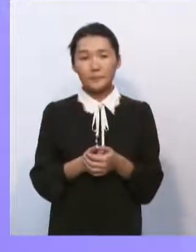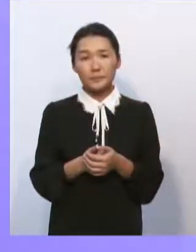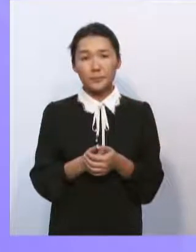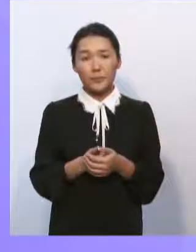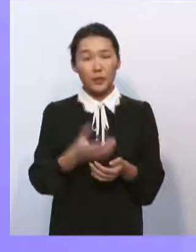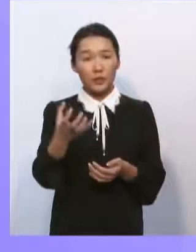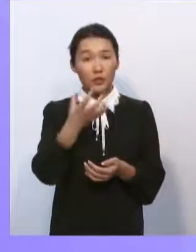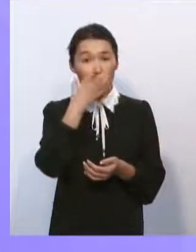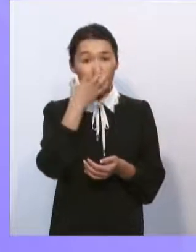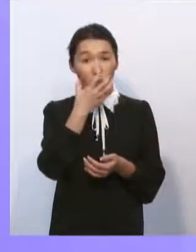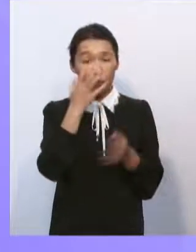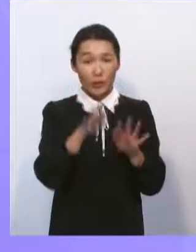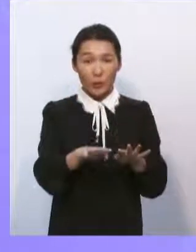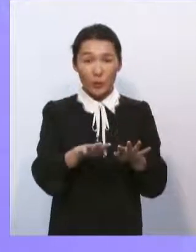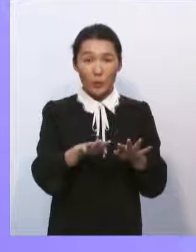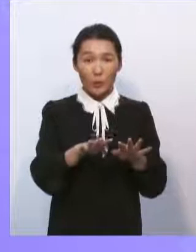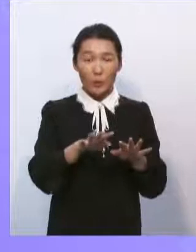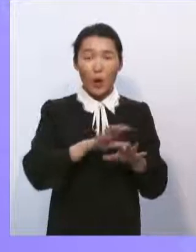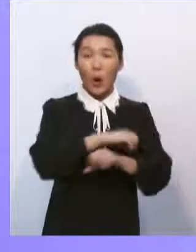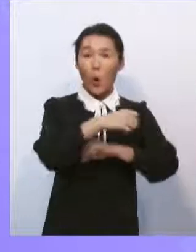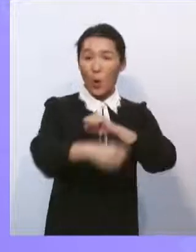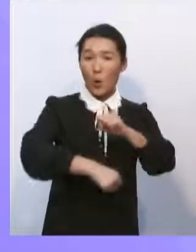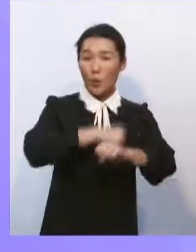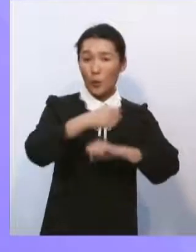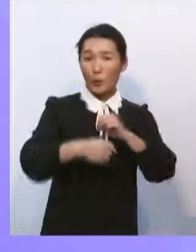Жылуу жерге коюп, ороп коюу керек.